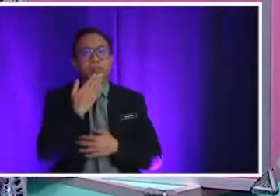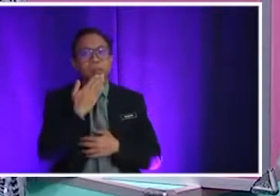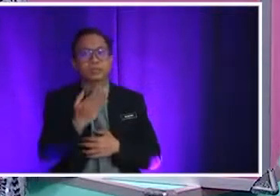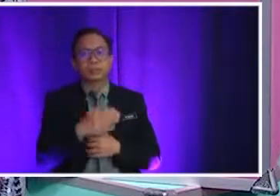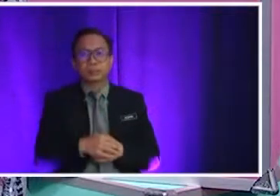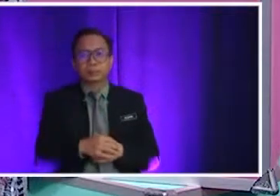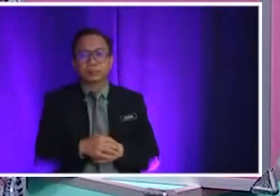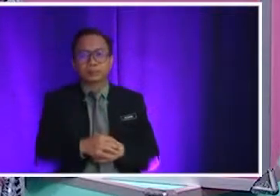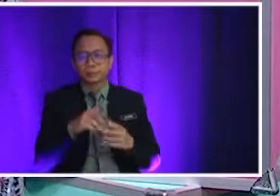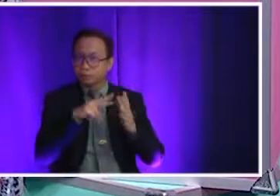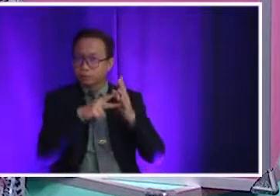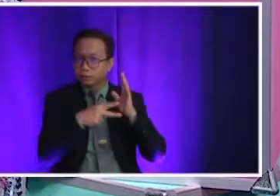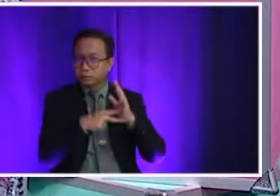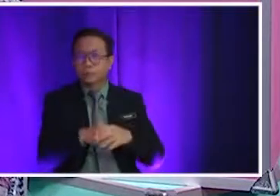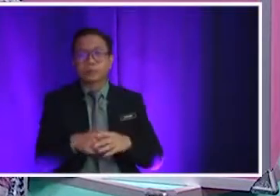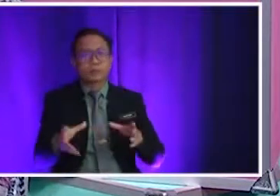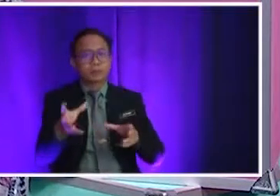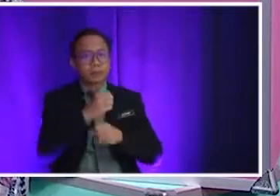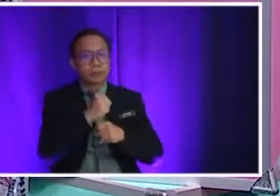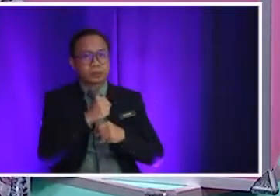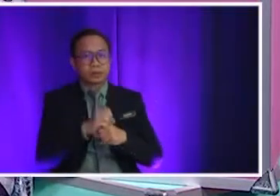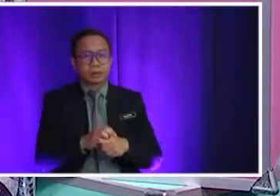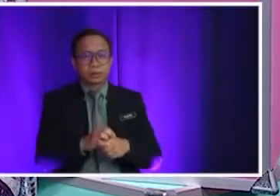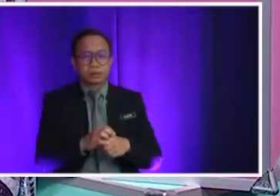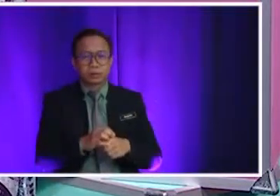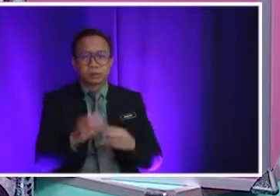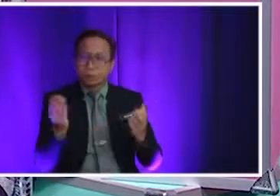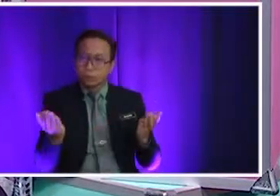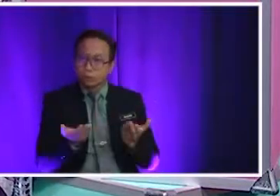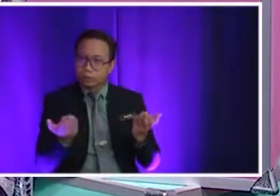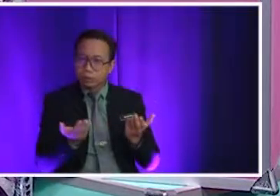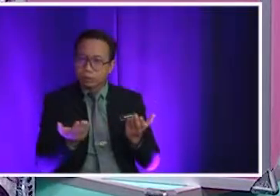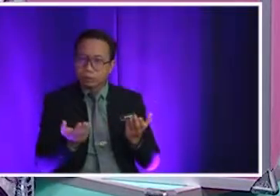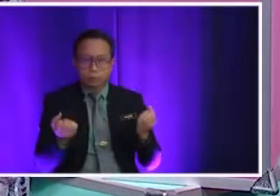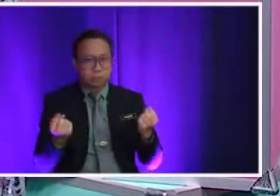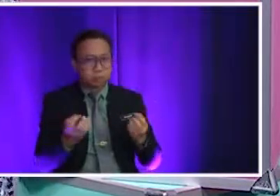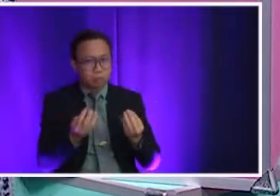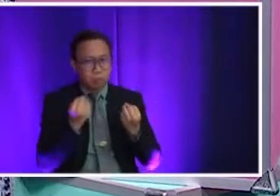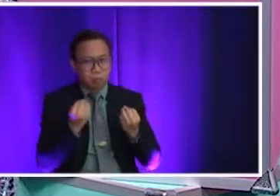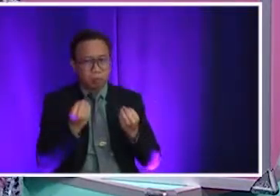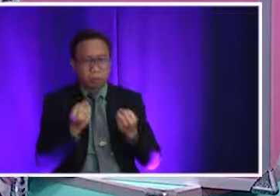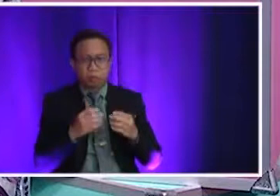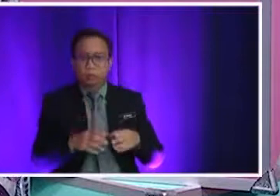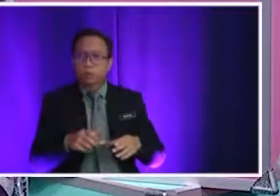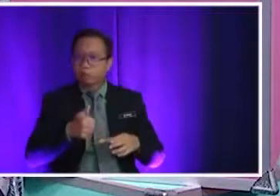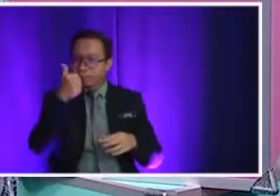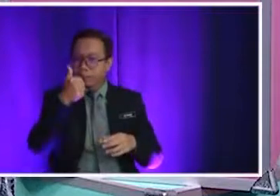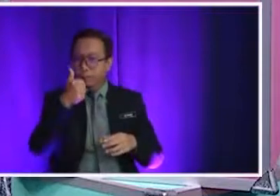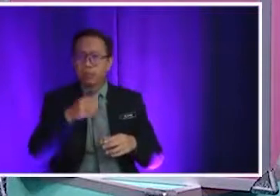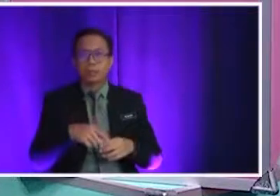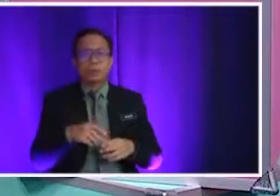maksudnya hasil persidangan nih menggesut supaya pejuang-pejuang komisi memperhebat